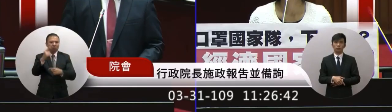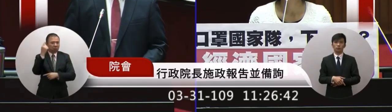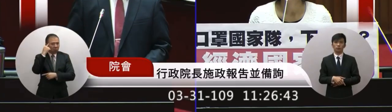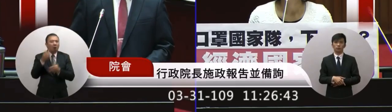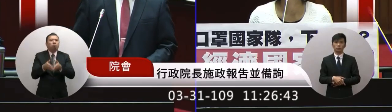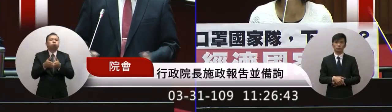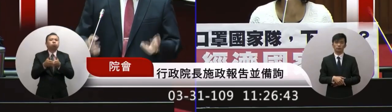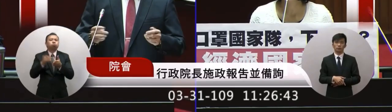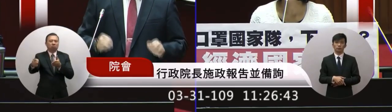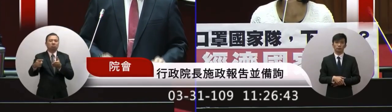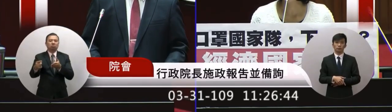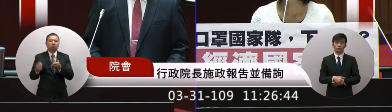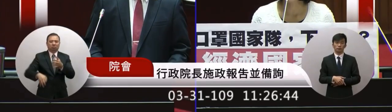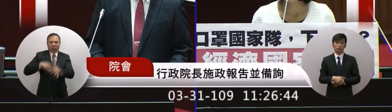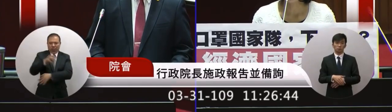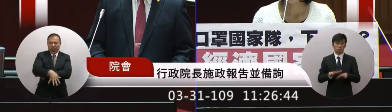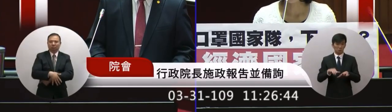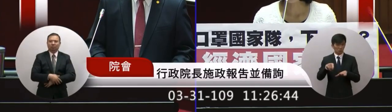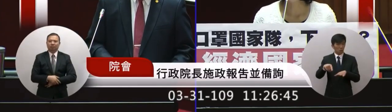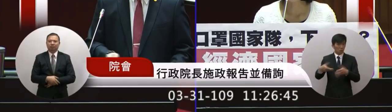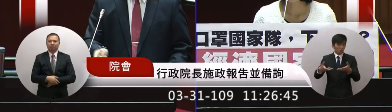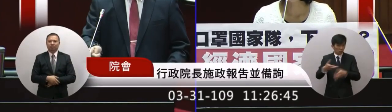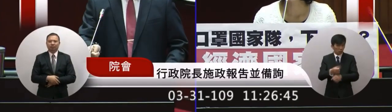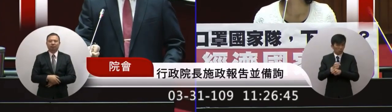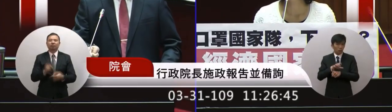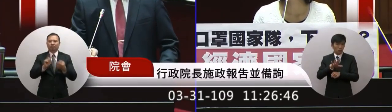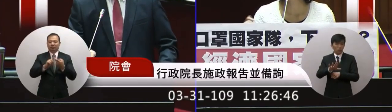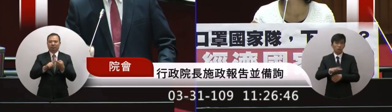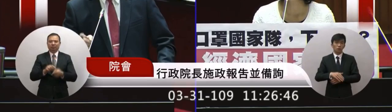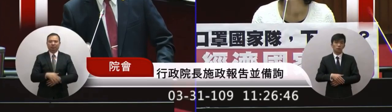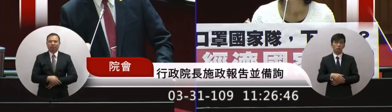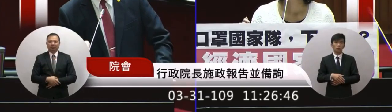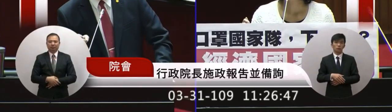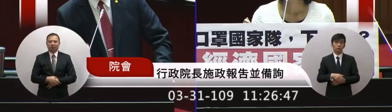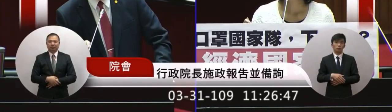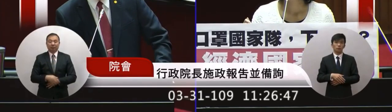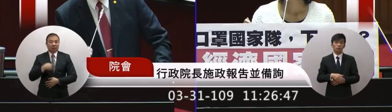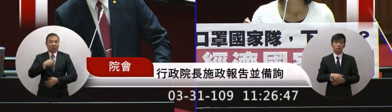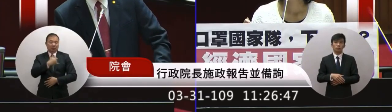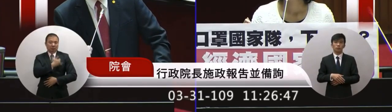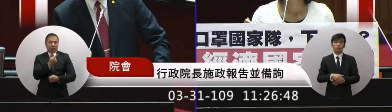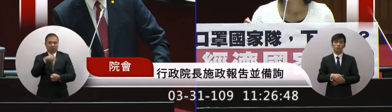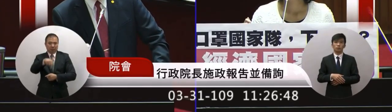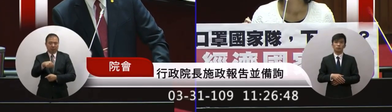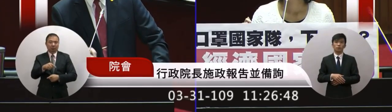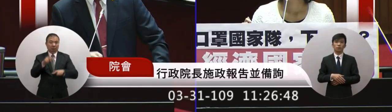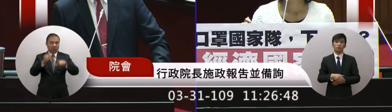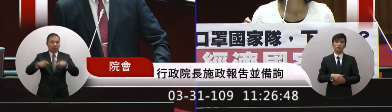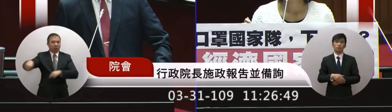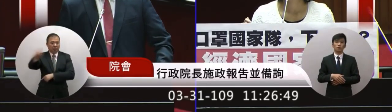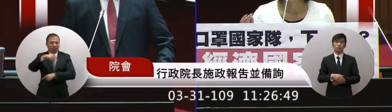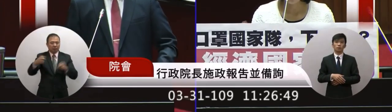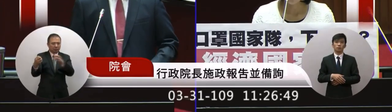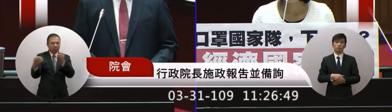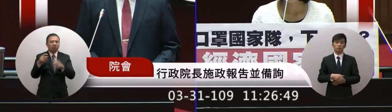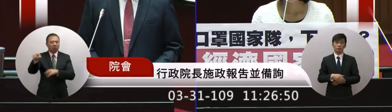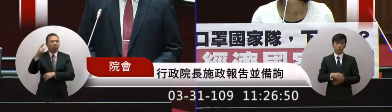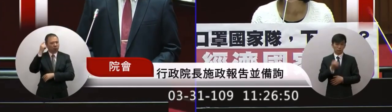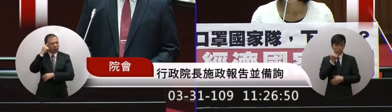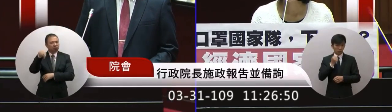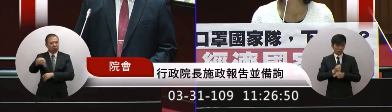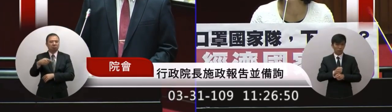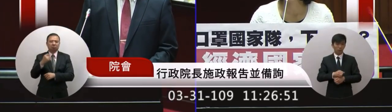个起来。 所以讲，咱有注意到这个问题，然后也希望透过这个。 我拜咱甲业界安尼讲，业界讲这安尼可行。 可